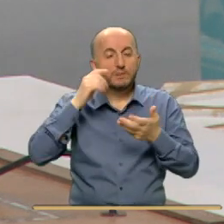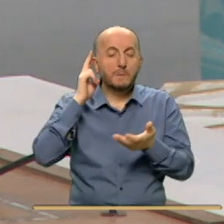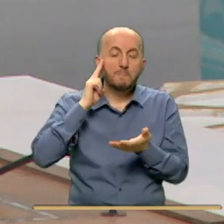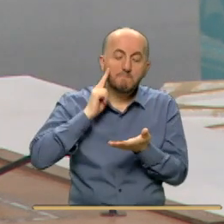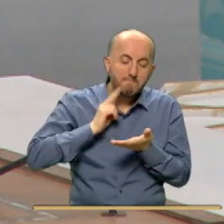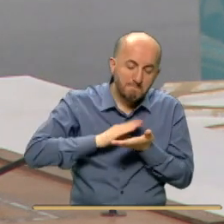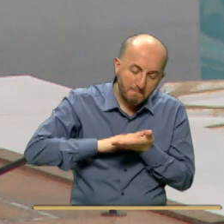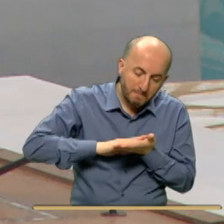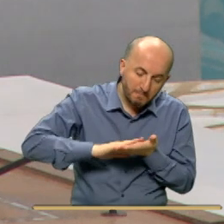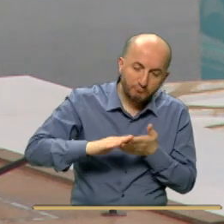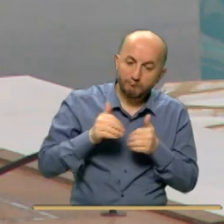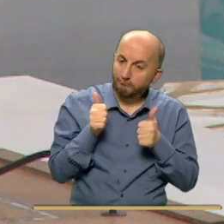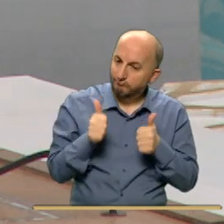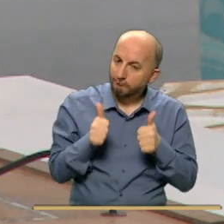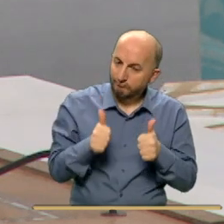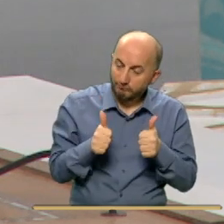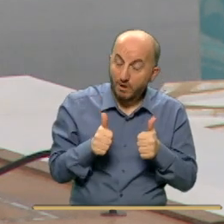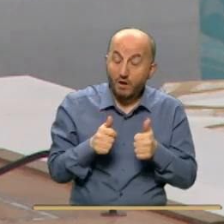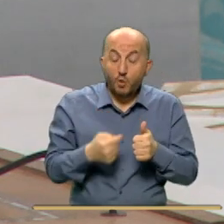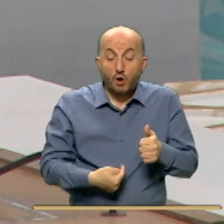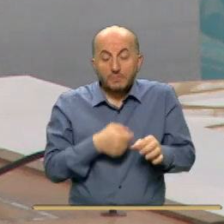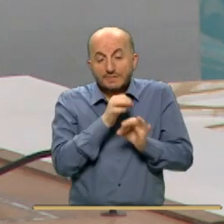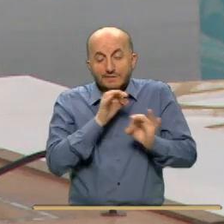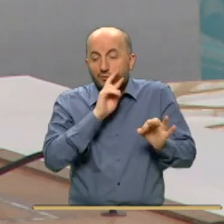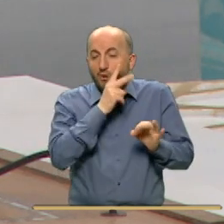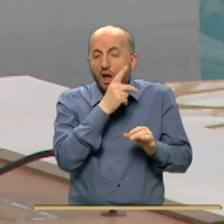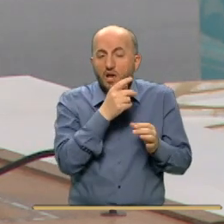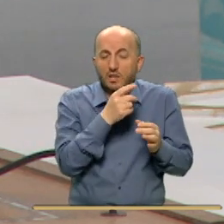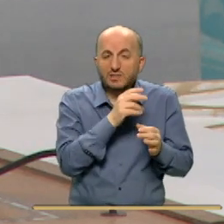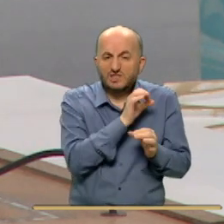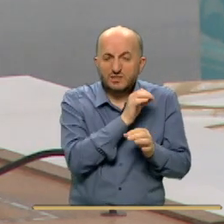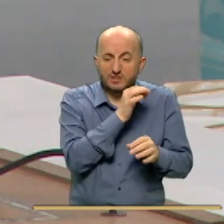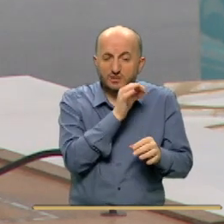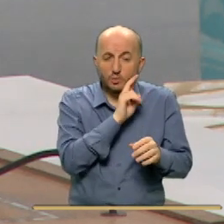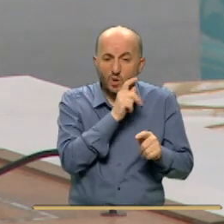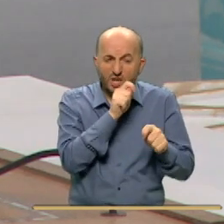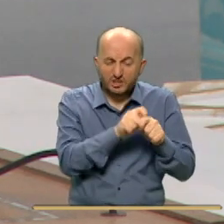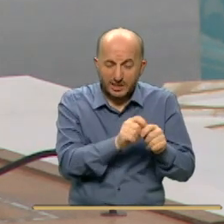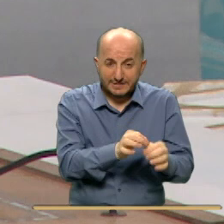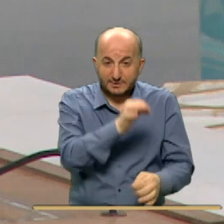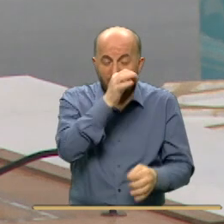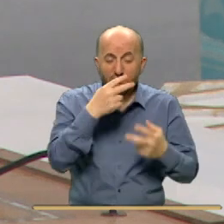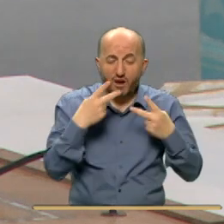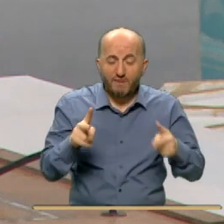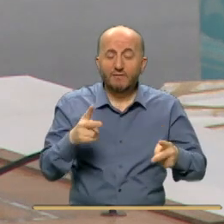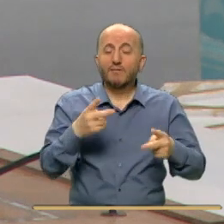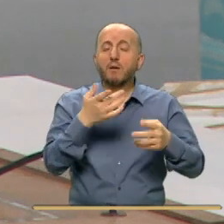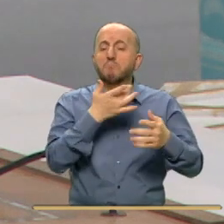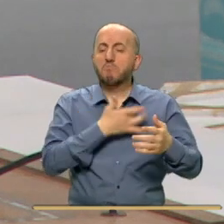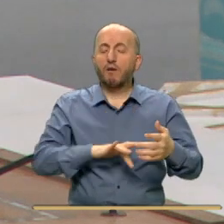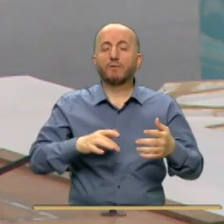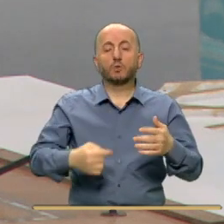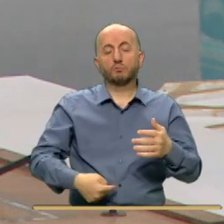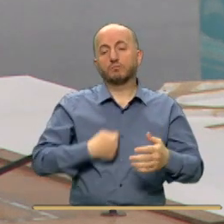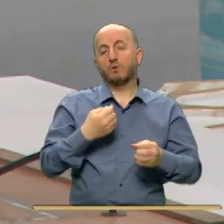temizleyebiliriz, arındırabiliriz. Ümitsiz ve günahkar insanların af ve mağfiret ümitlerinin yeşermesine